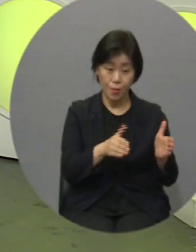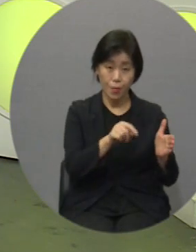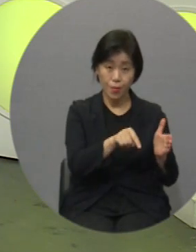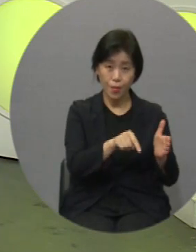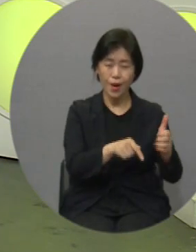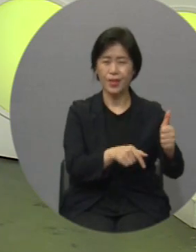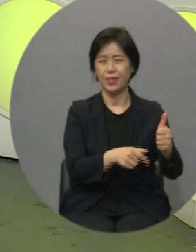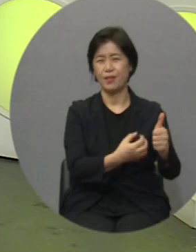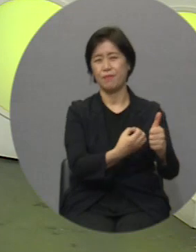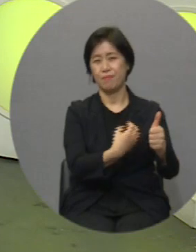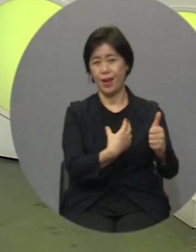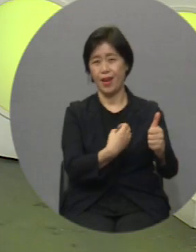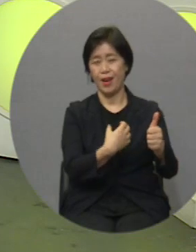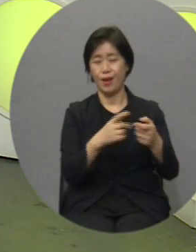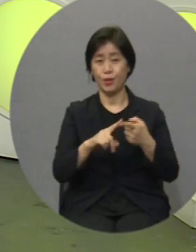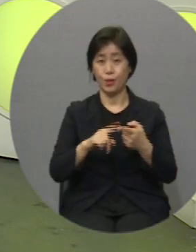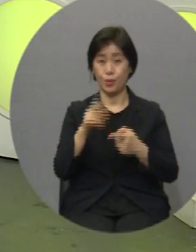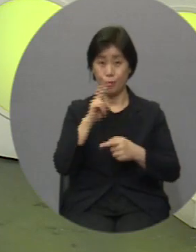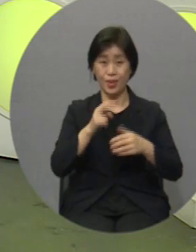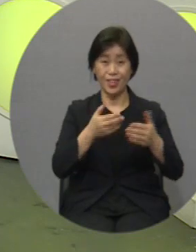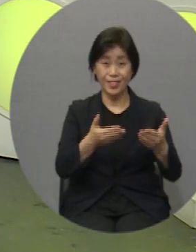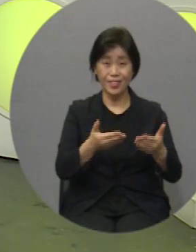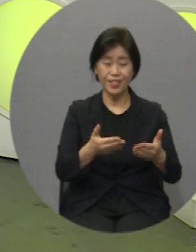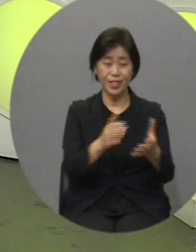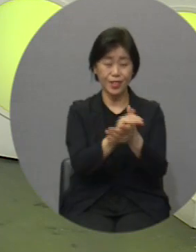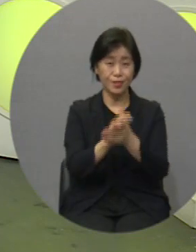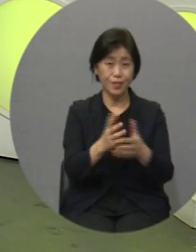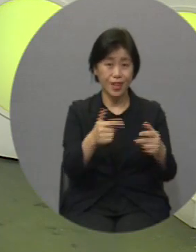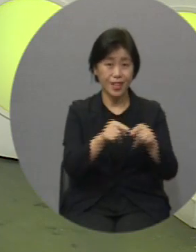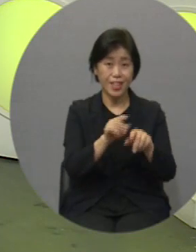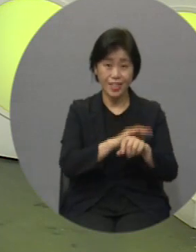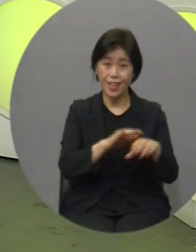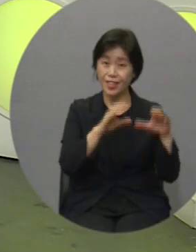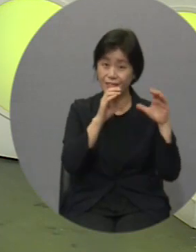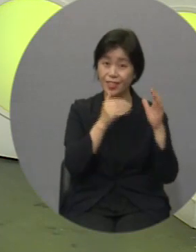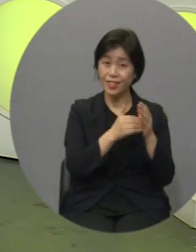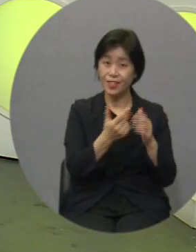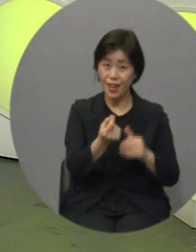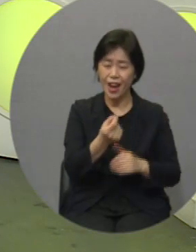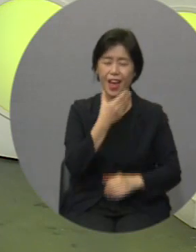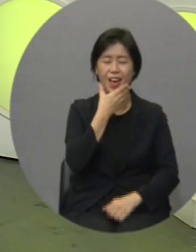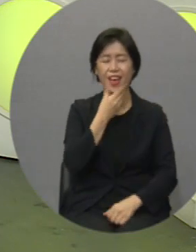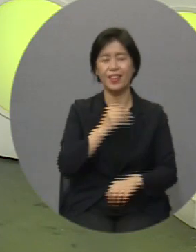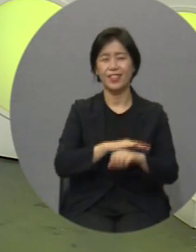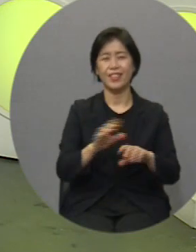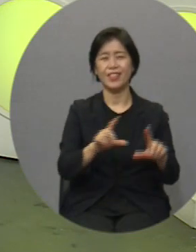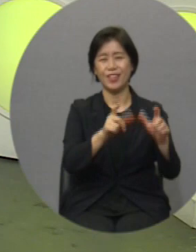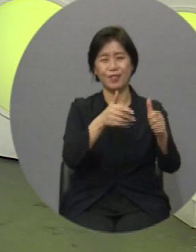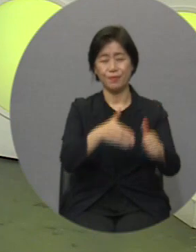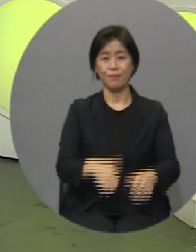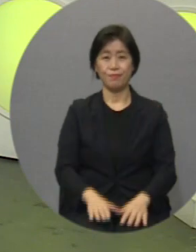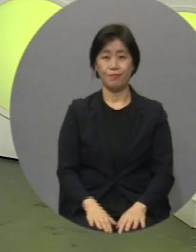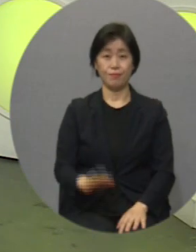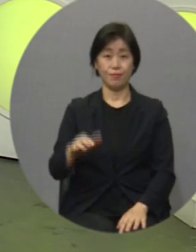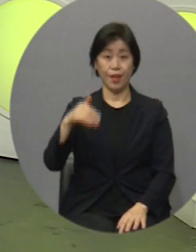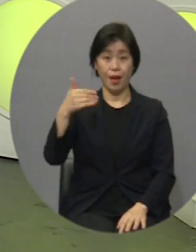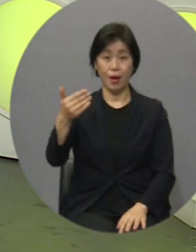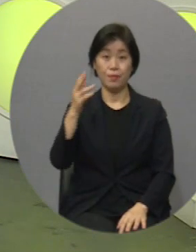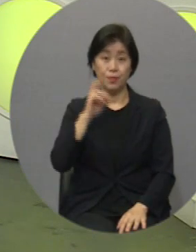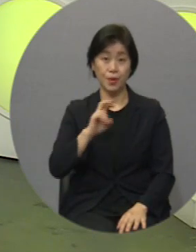동창분들과 잘 들으셨는지 모르겠습니다. 아무쪼록 이 노래 들으시고 행복하셨으면 좋겠습니다. 네. 다음